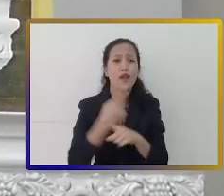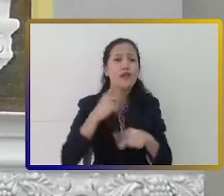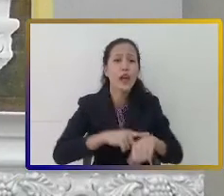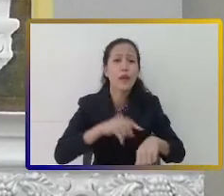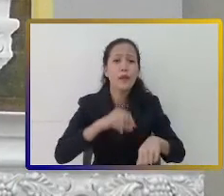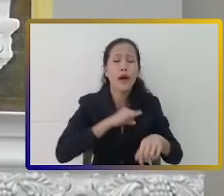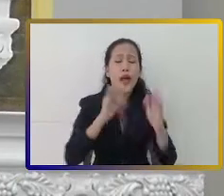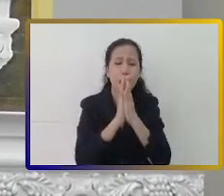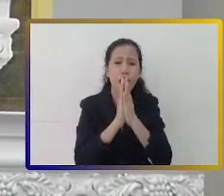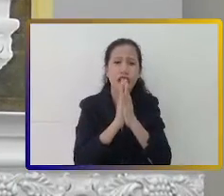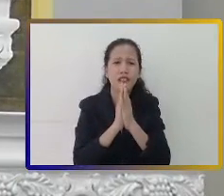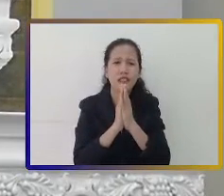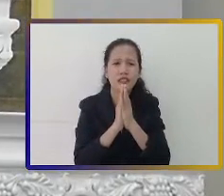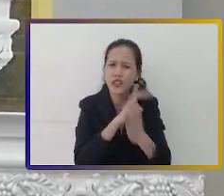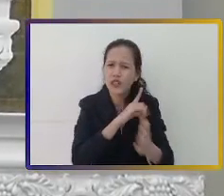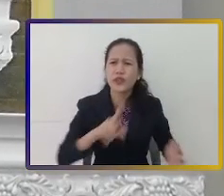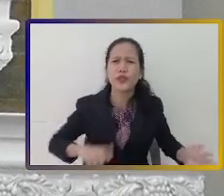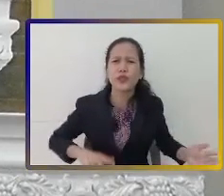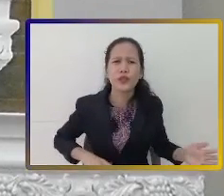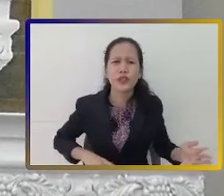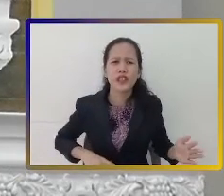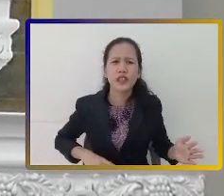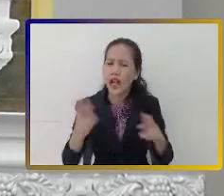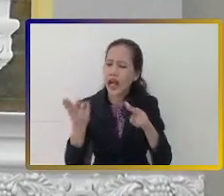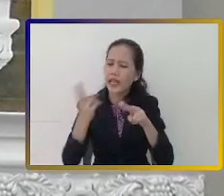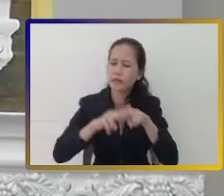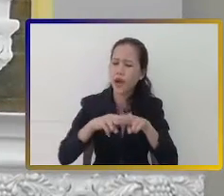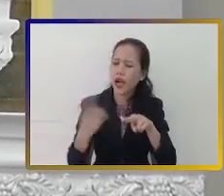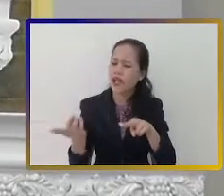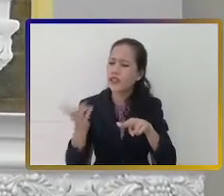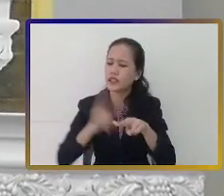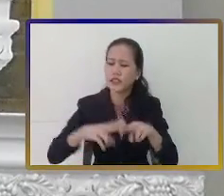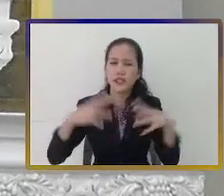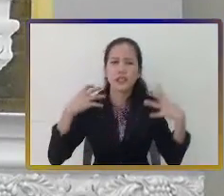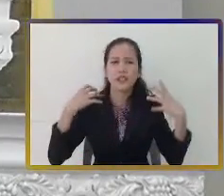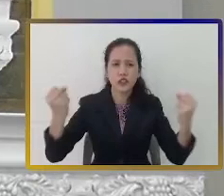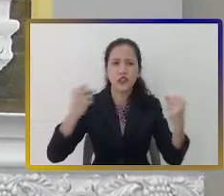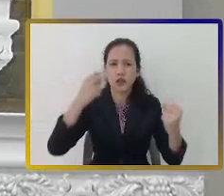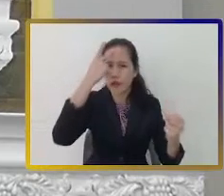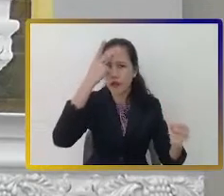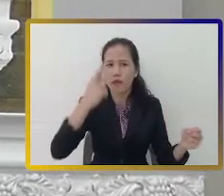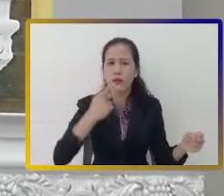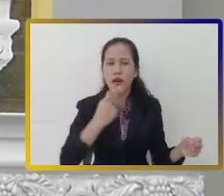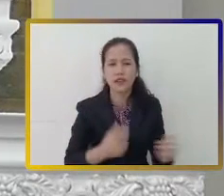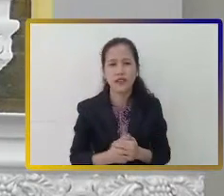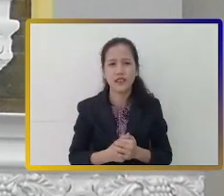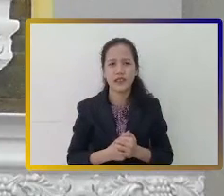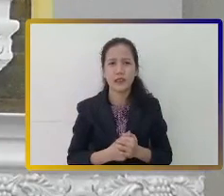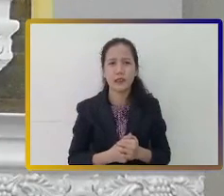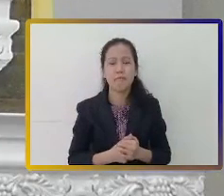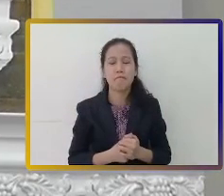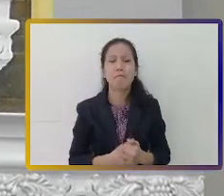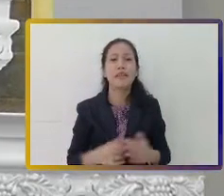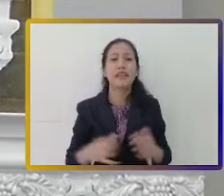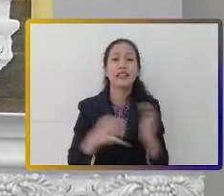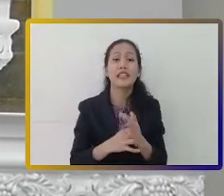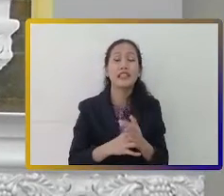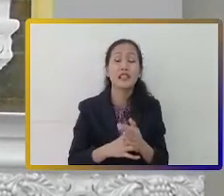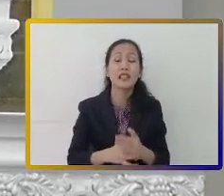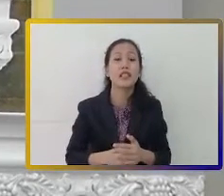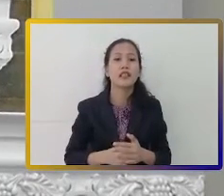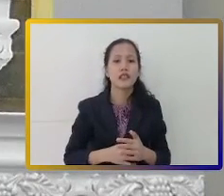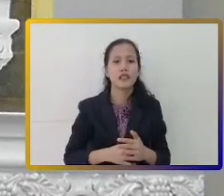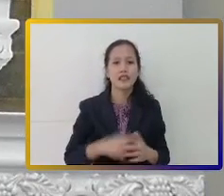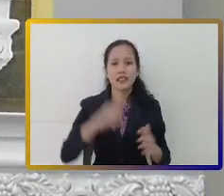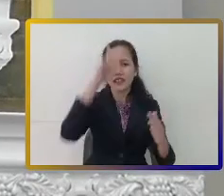Panginoon, magdagdag pa po kayo ng mga matatapang na mga magulang. Magdagdag pa po kayo, Panginoon, ng mga matitibay na magulang sa loob ng